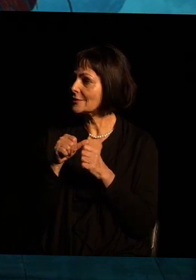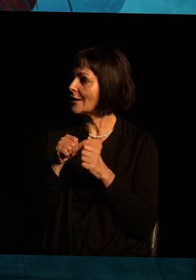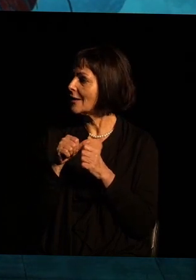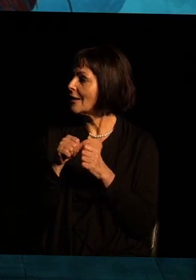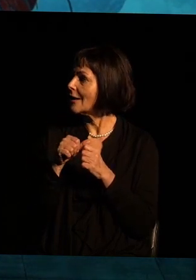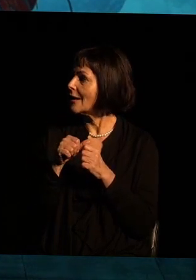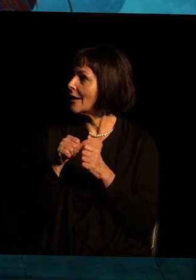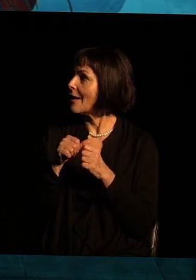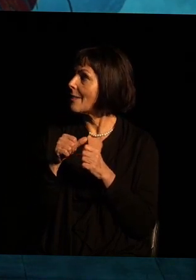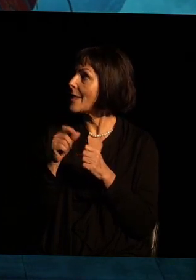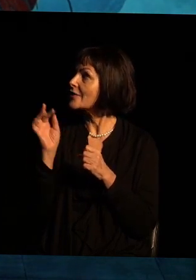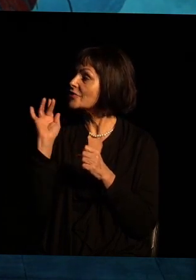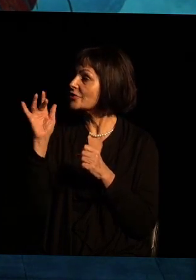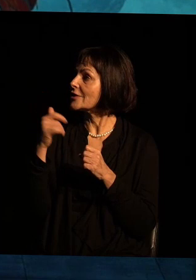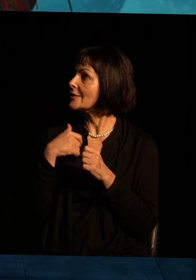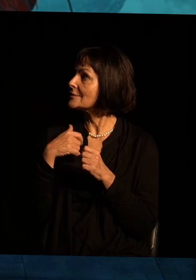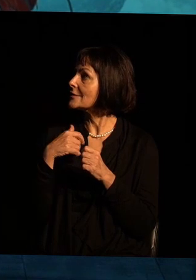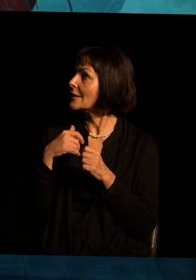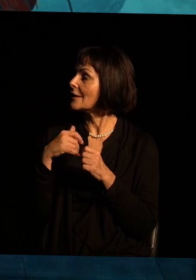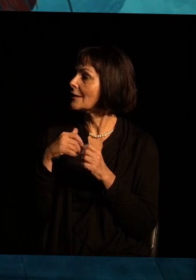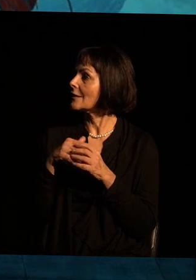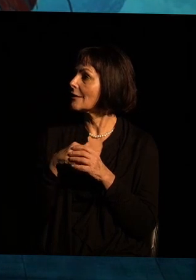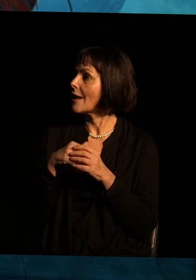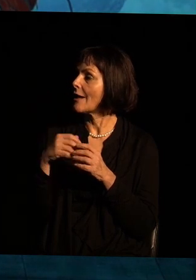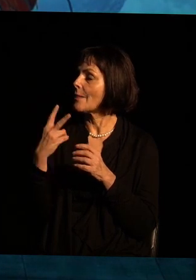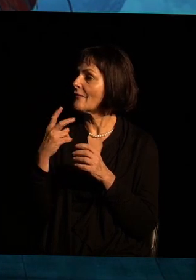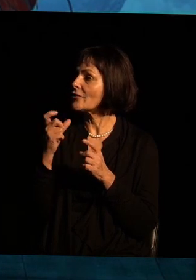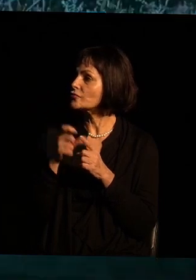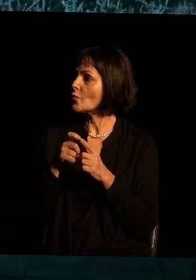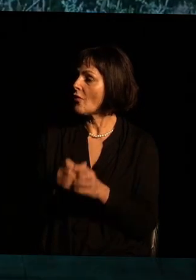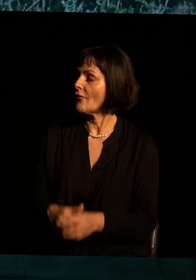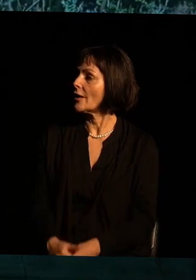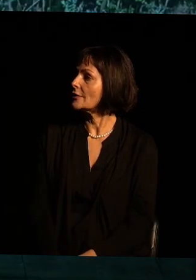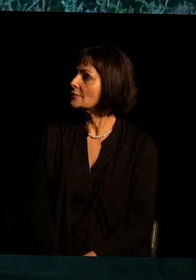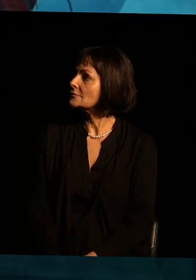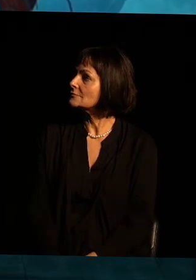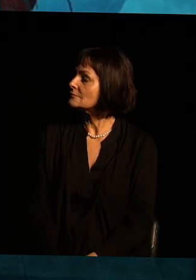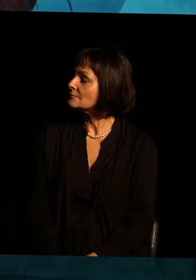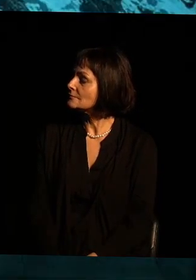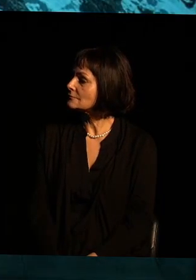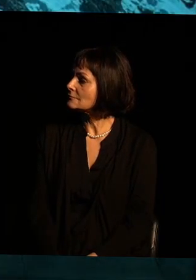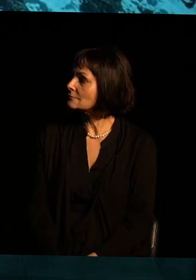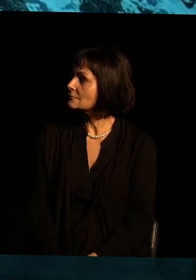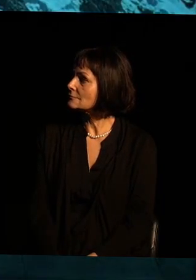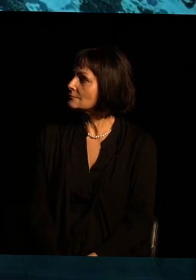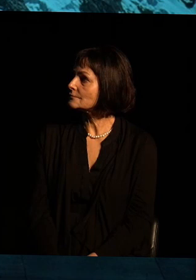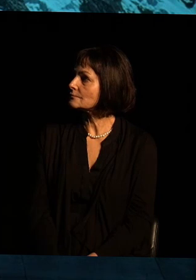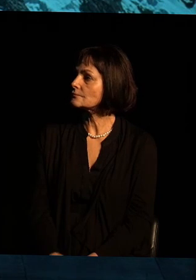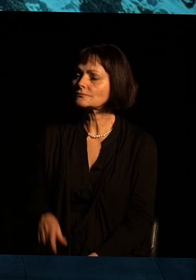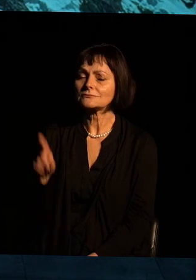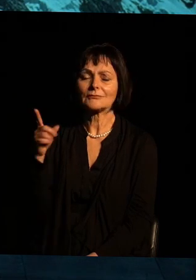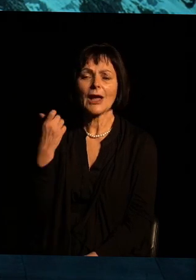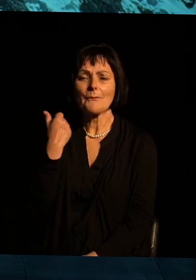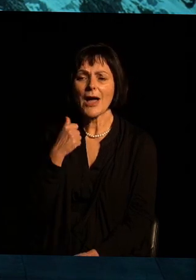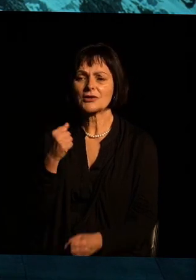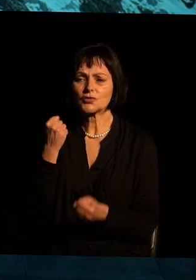prawda, na szczycie, natomiast mamy Krzyśka Wilickiego na szczycie. Także dwa słowa o południowej ścianie Annapurny. No więc tak, to jest bardzo trudna